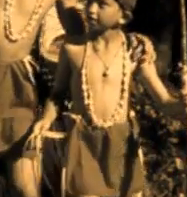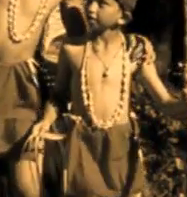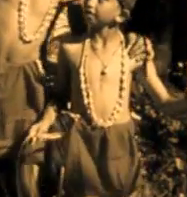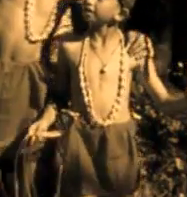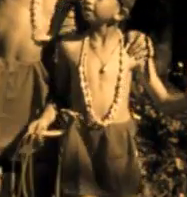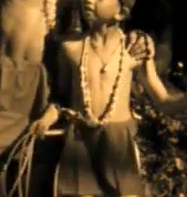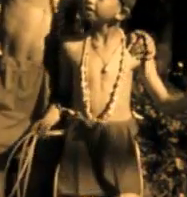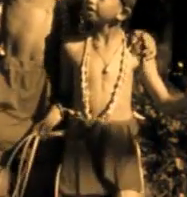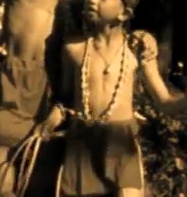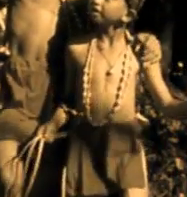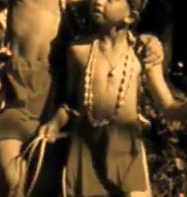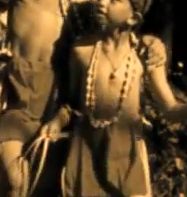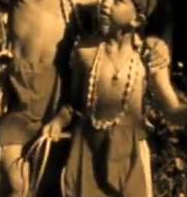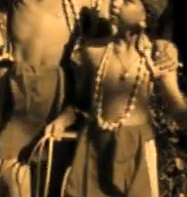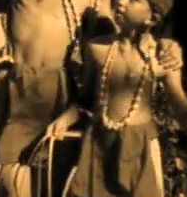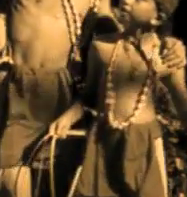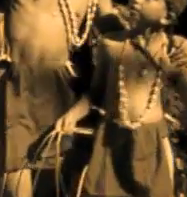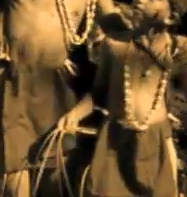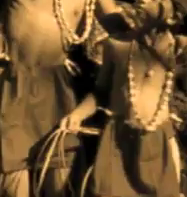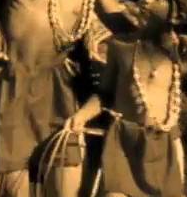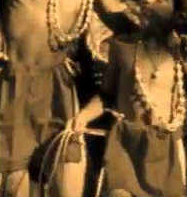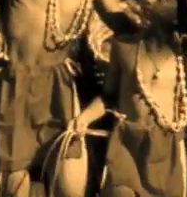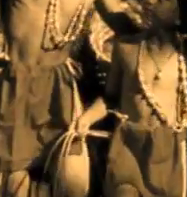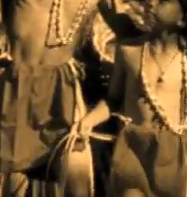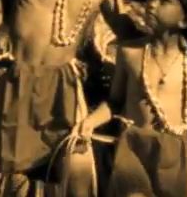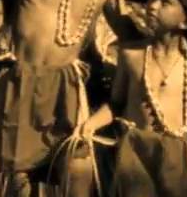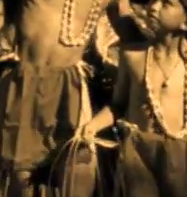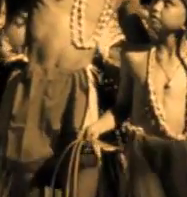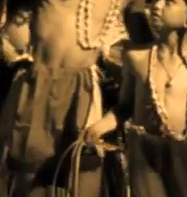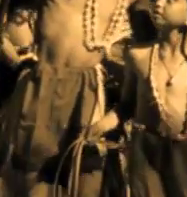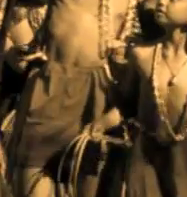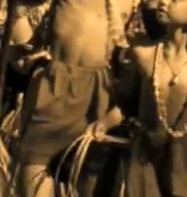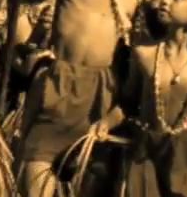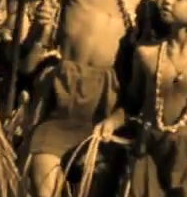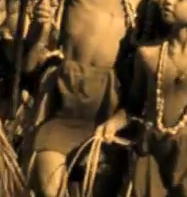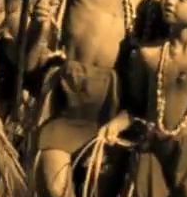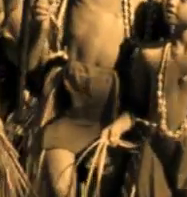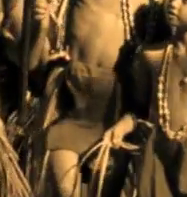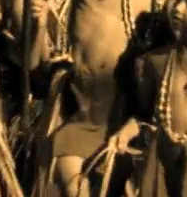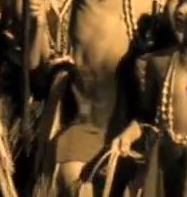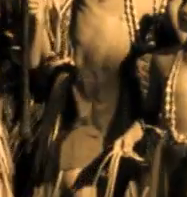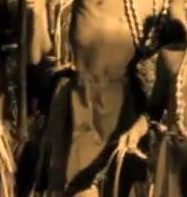tuna tatau imam mamaila.